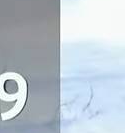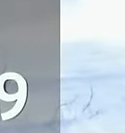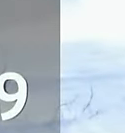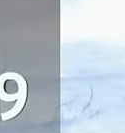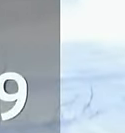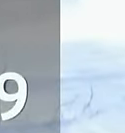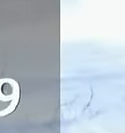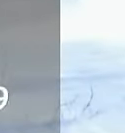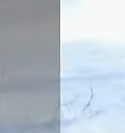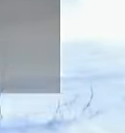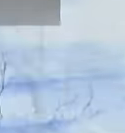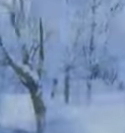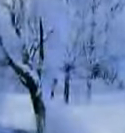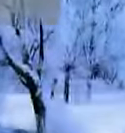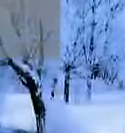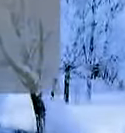K